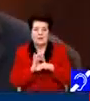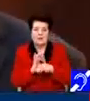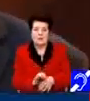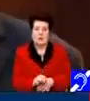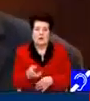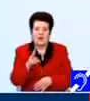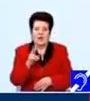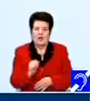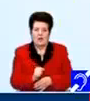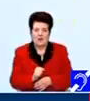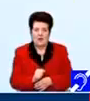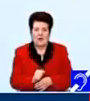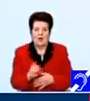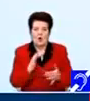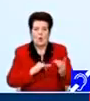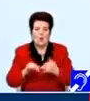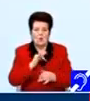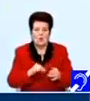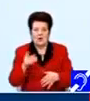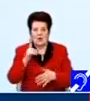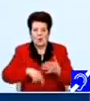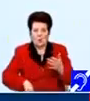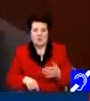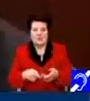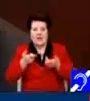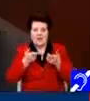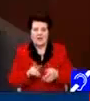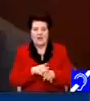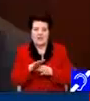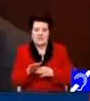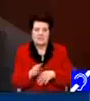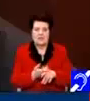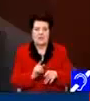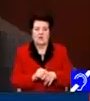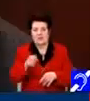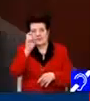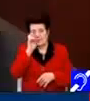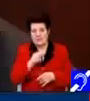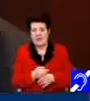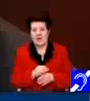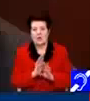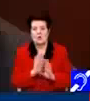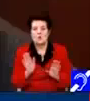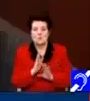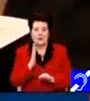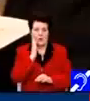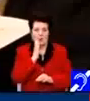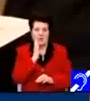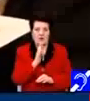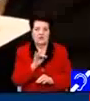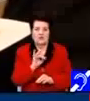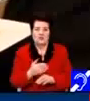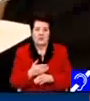la comunicarea și cunoașterea realizărilor obținute în țara românească, nu numai în România, ci și